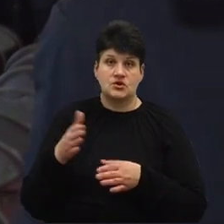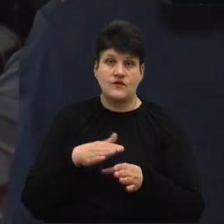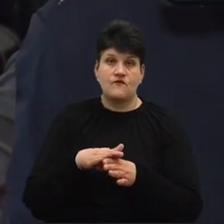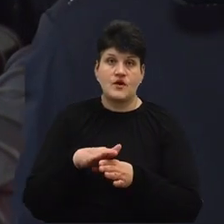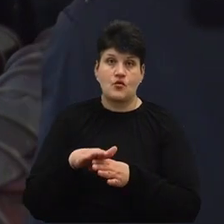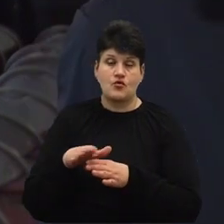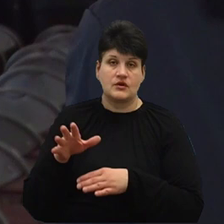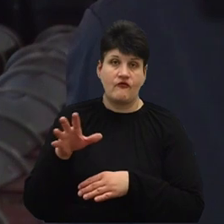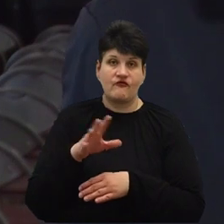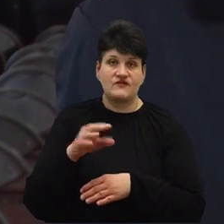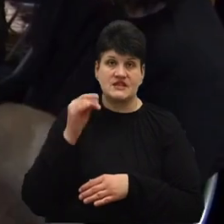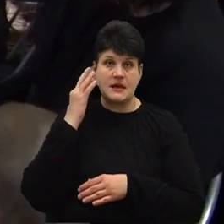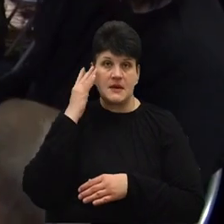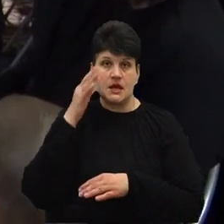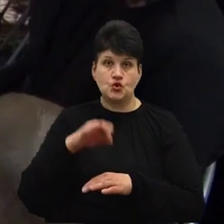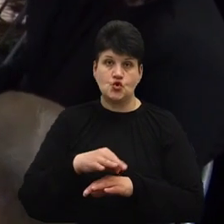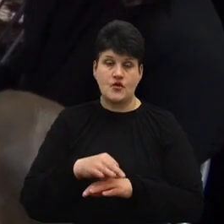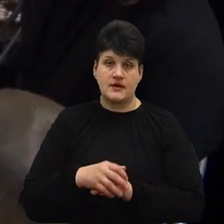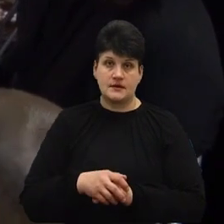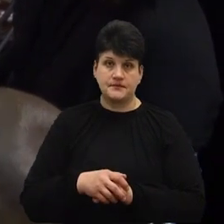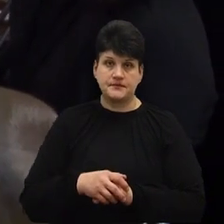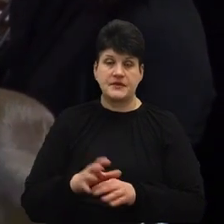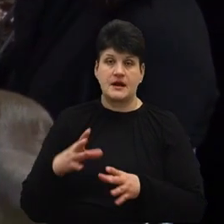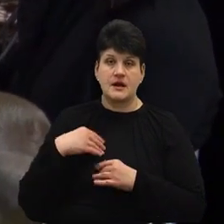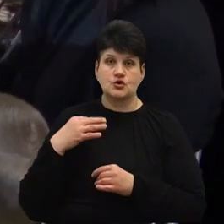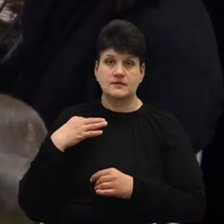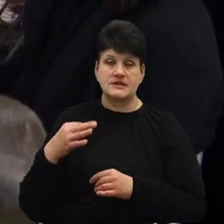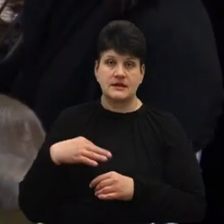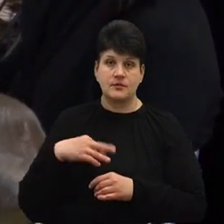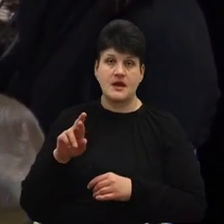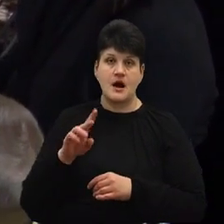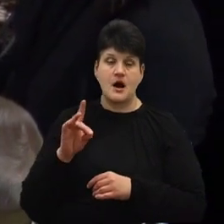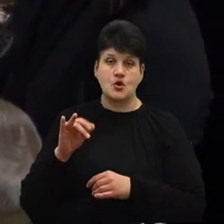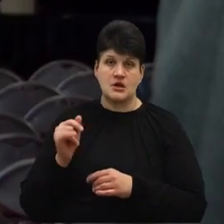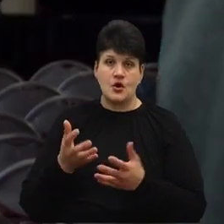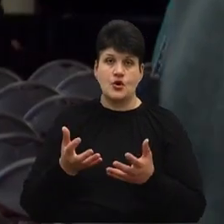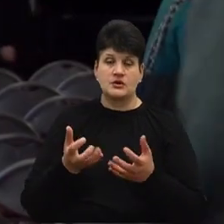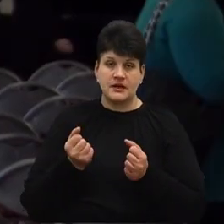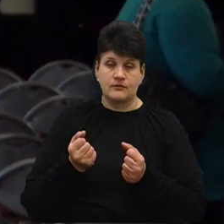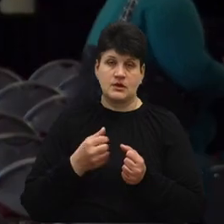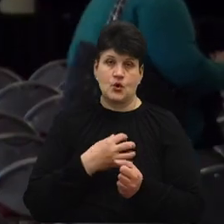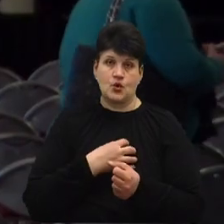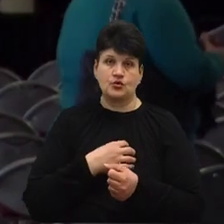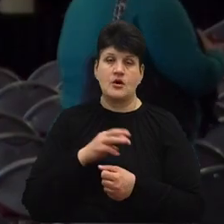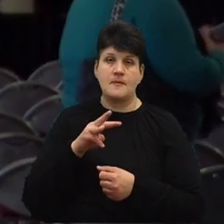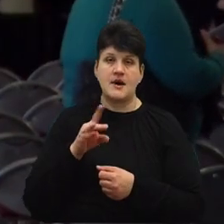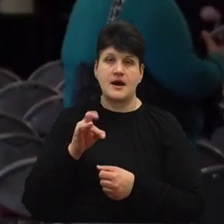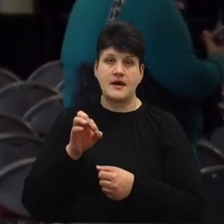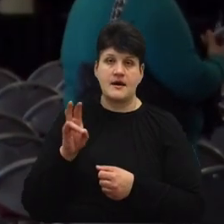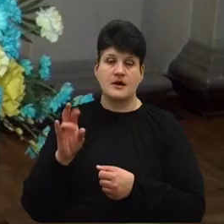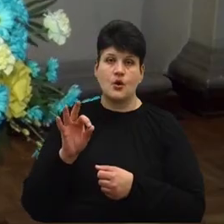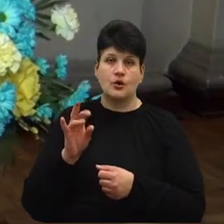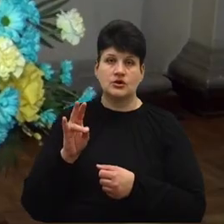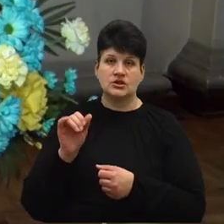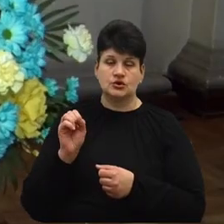виконуючи всі мрії чоловіка. Разом з сином Ярославом нагороду отримує Мар'яна Онищук. Її 28-річний